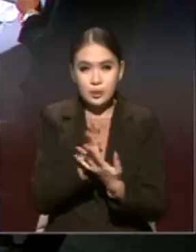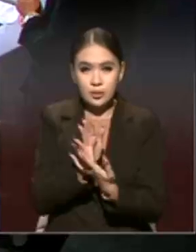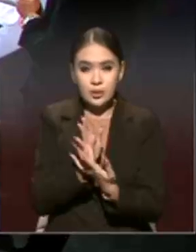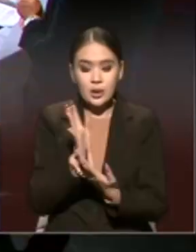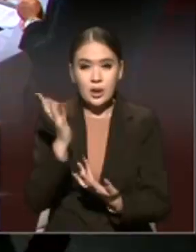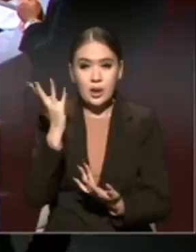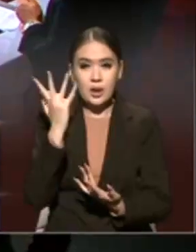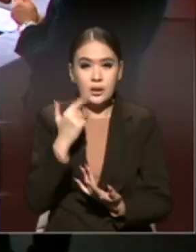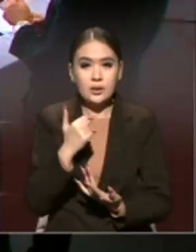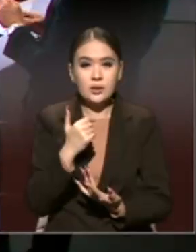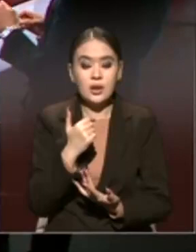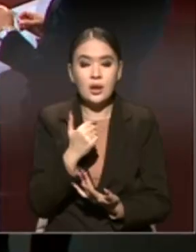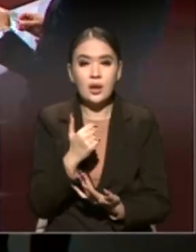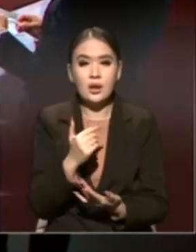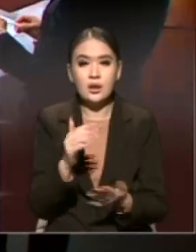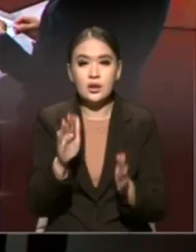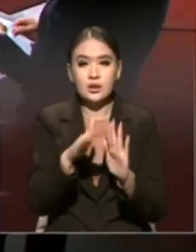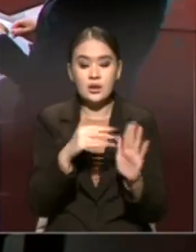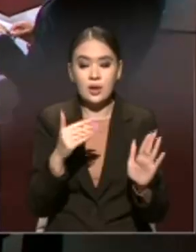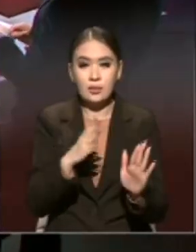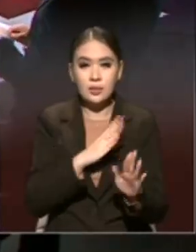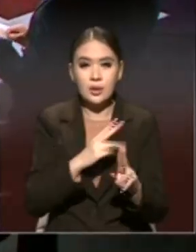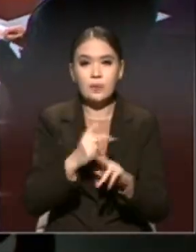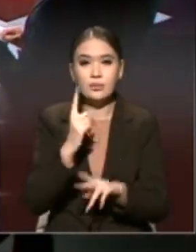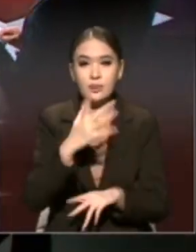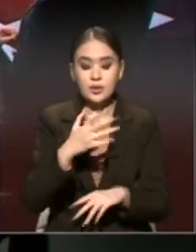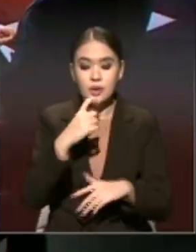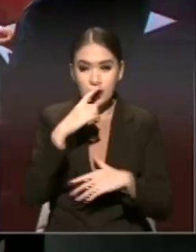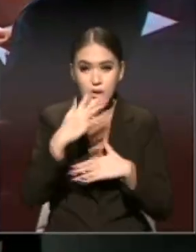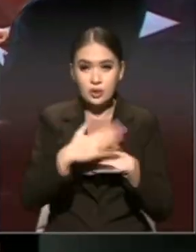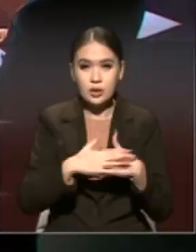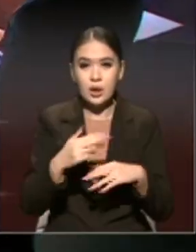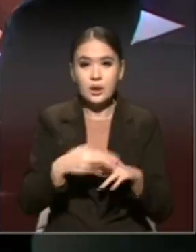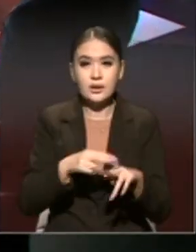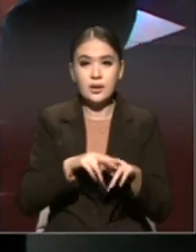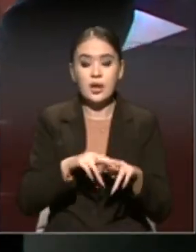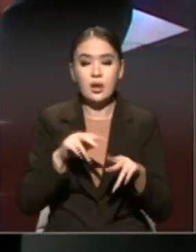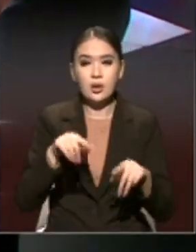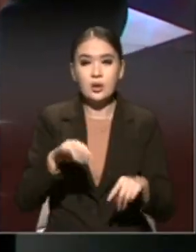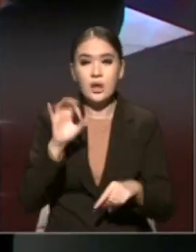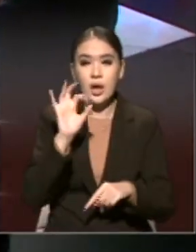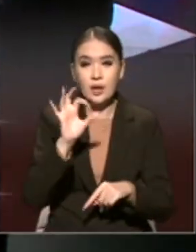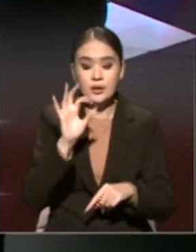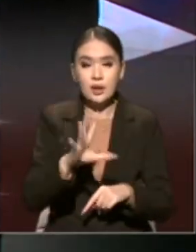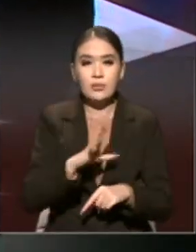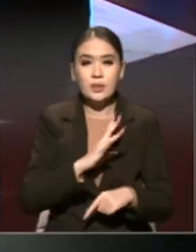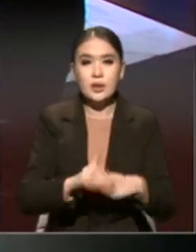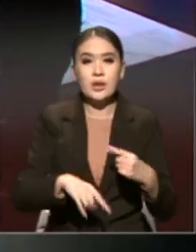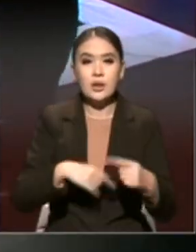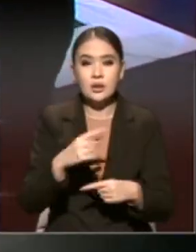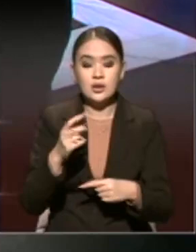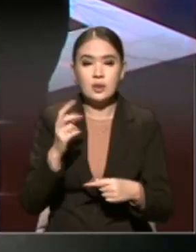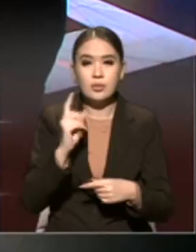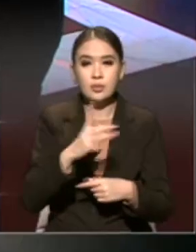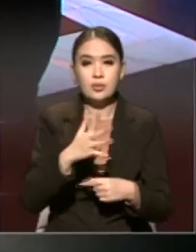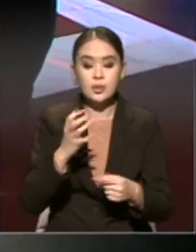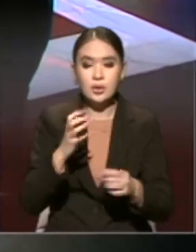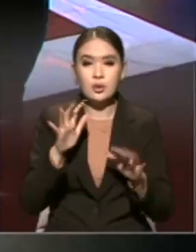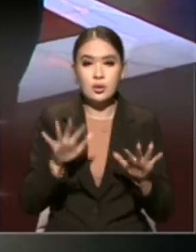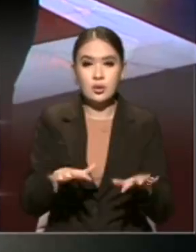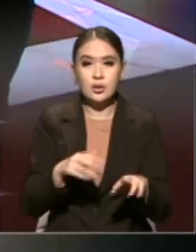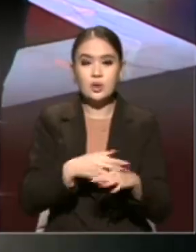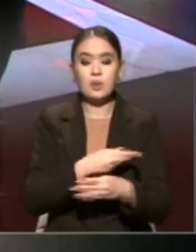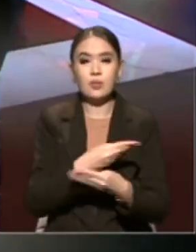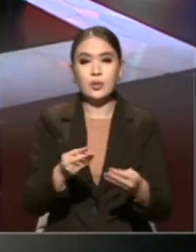көктемде шақырылғанда. Енді тағы да 1500 орында, міне жуырда ғана осы қазан айында тағы бір келесі 1500 орынды бөлдік. Сонымен